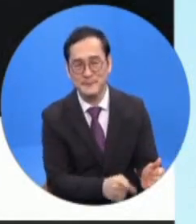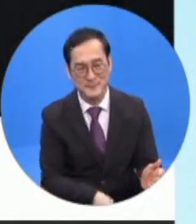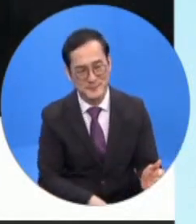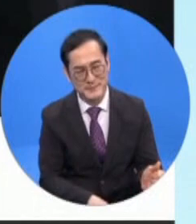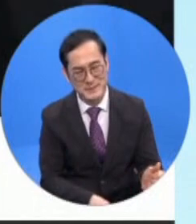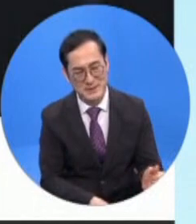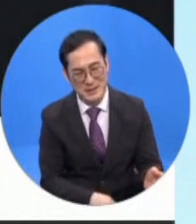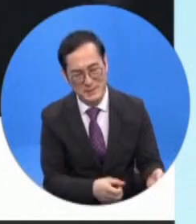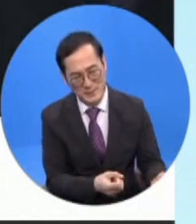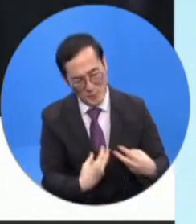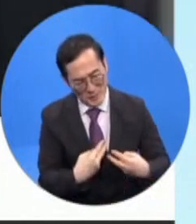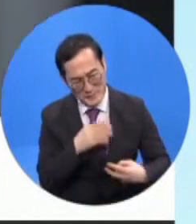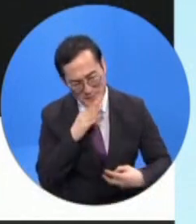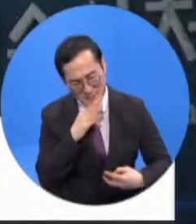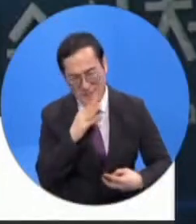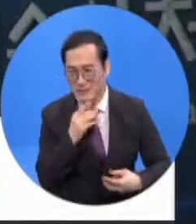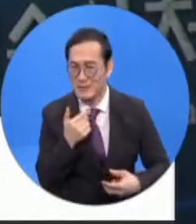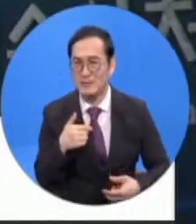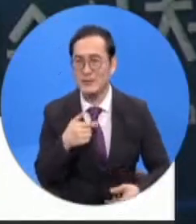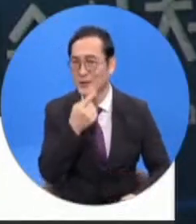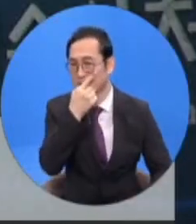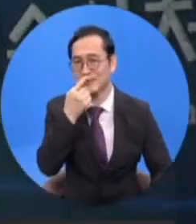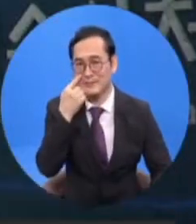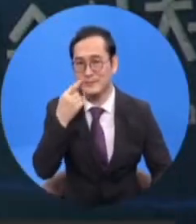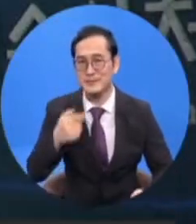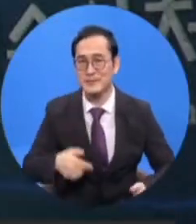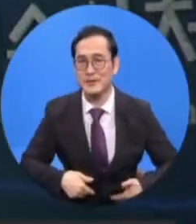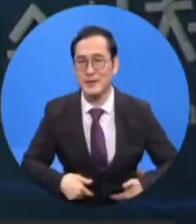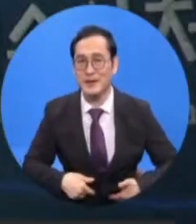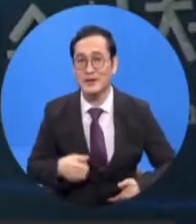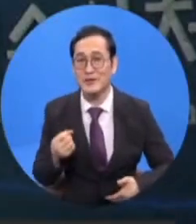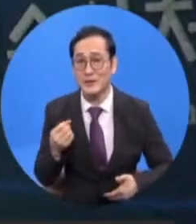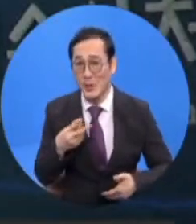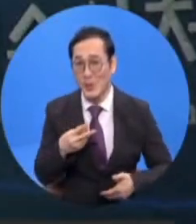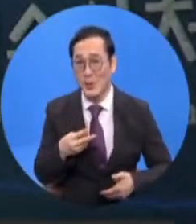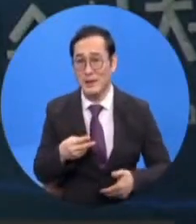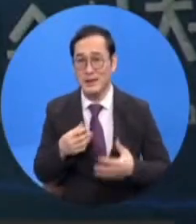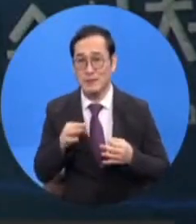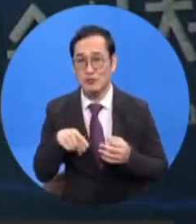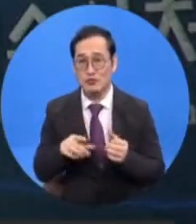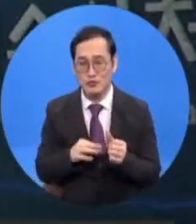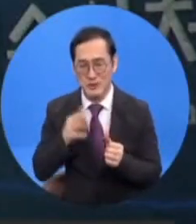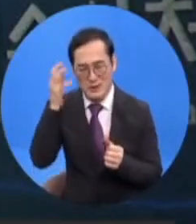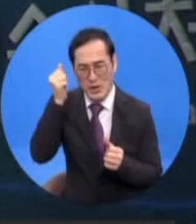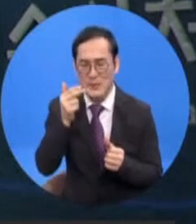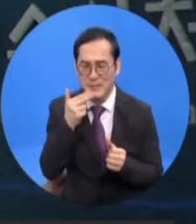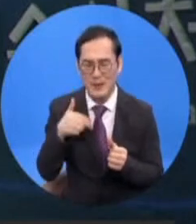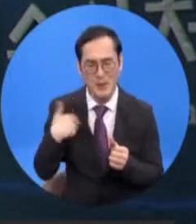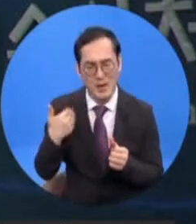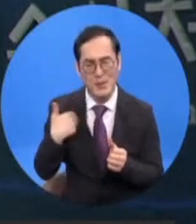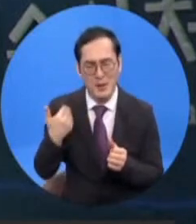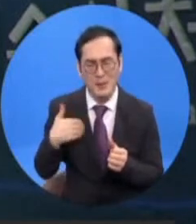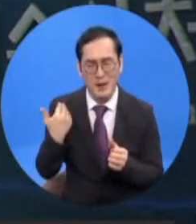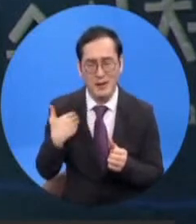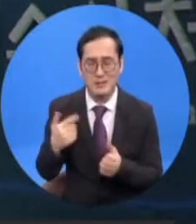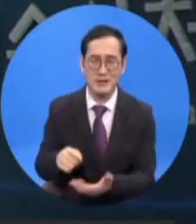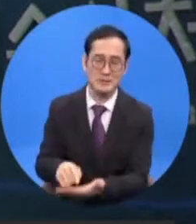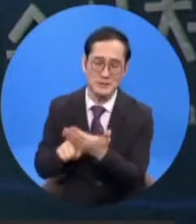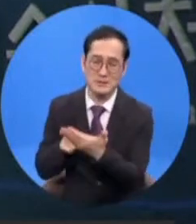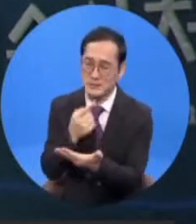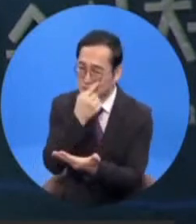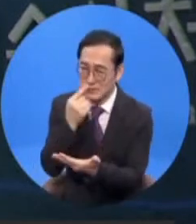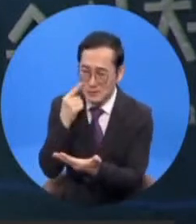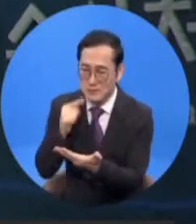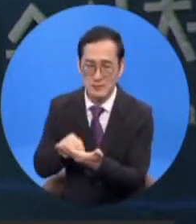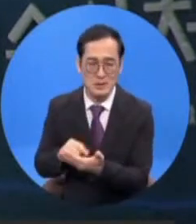봅니다 그리고 규모 위원 아까 백성을 그러다 잠깐 언급하였지만 지금까지는 아무 것도 모른다 기억 안 난다 했는데 이정도 녹취록 나왔으면 지금